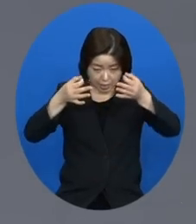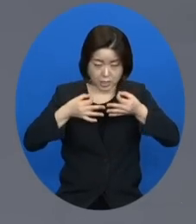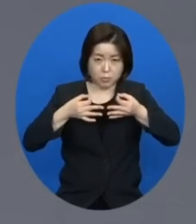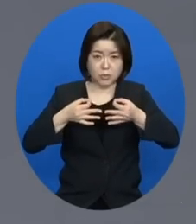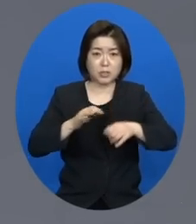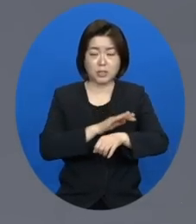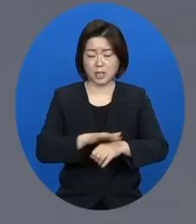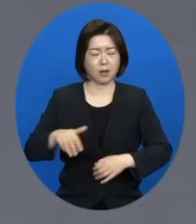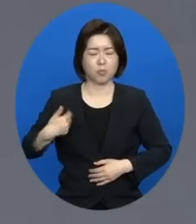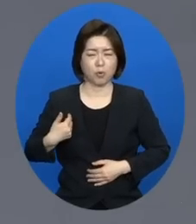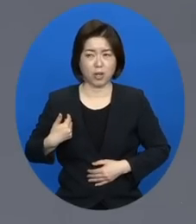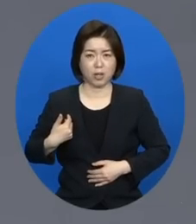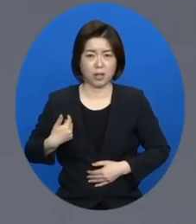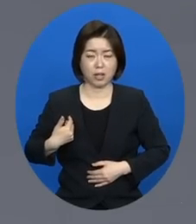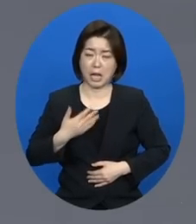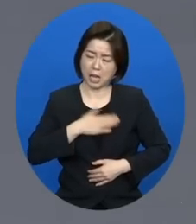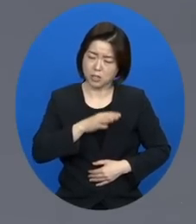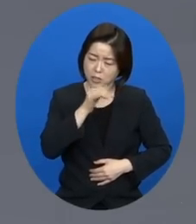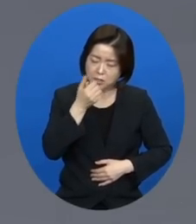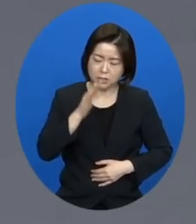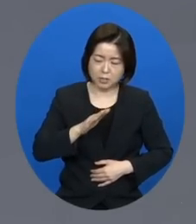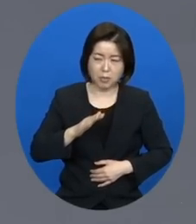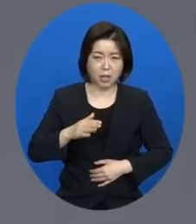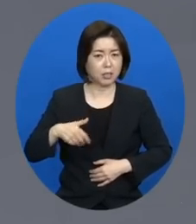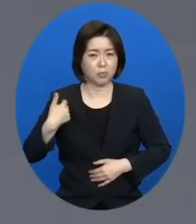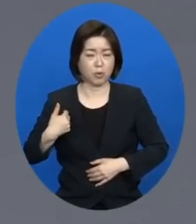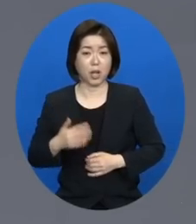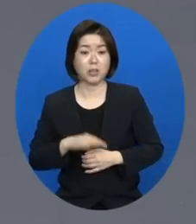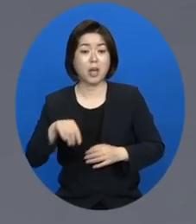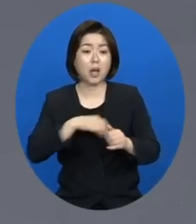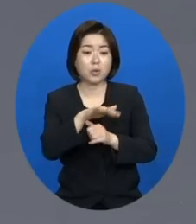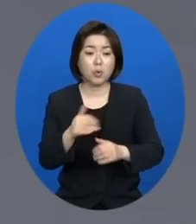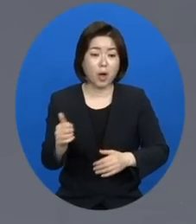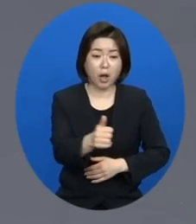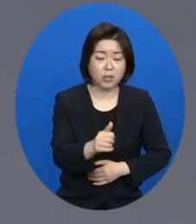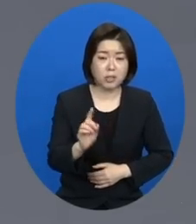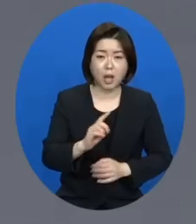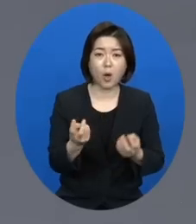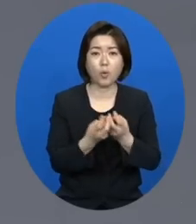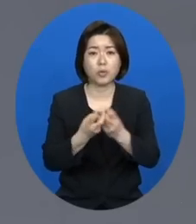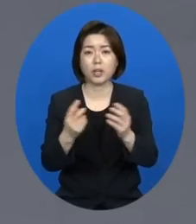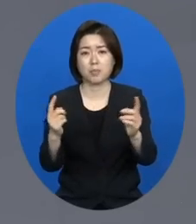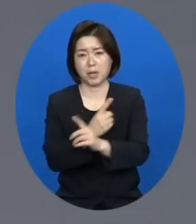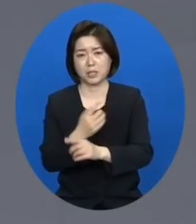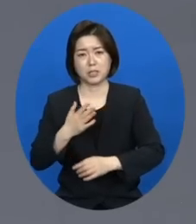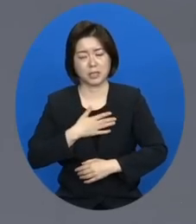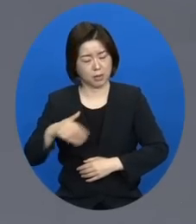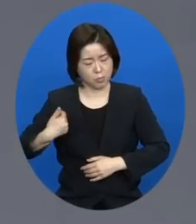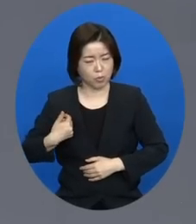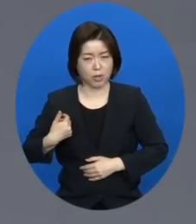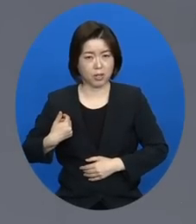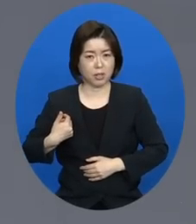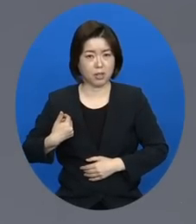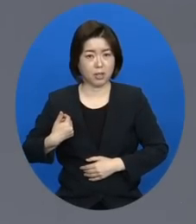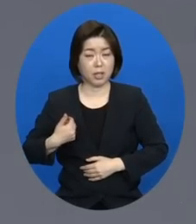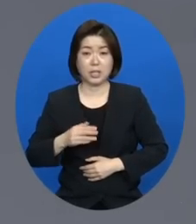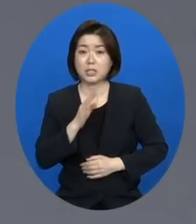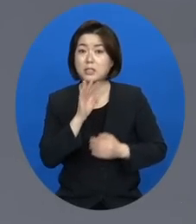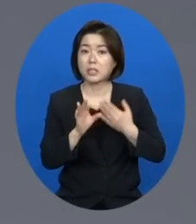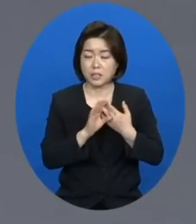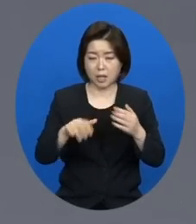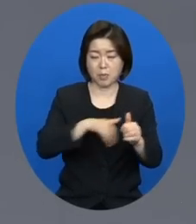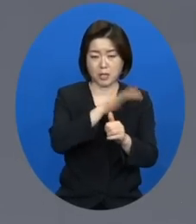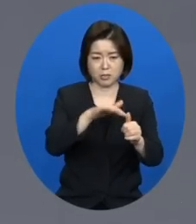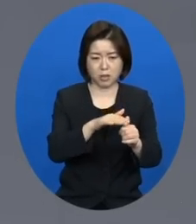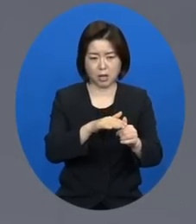잘 모릅니다. 그 환경에 가면 내가 어떻게 변할지를 우린 모른다고요. 그러니까 그런